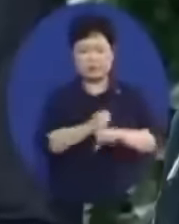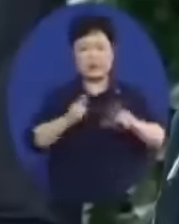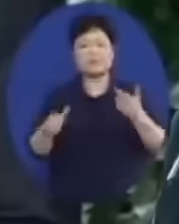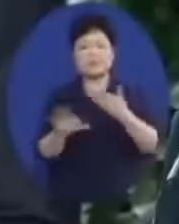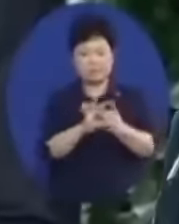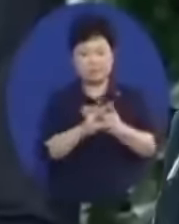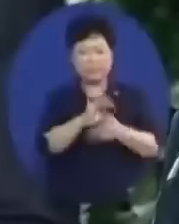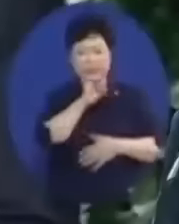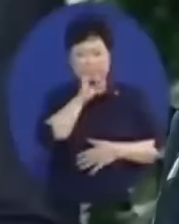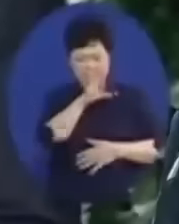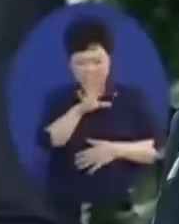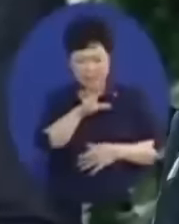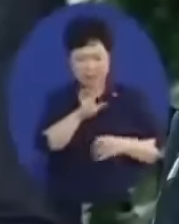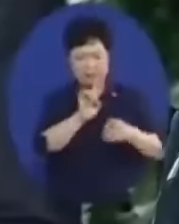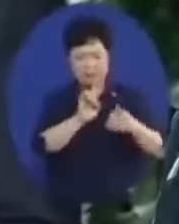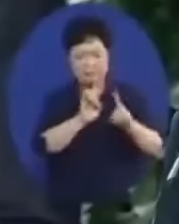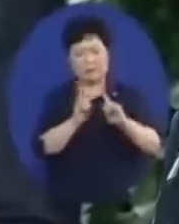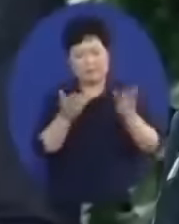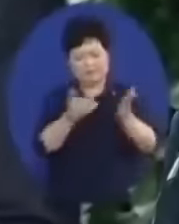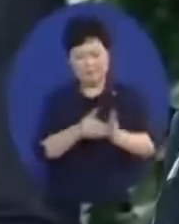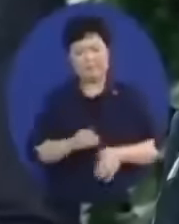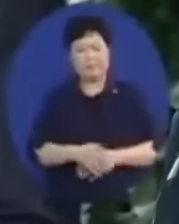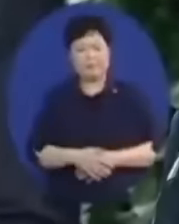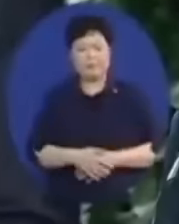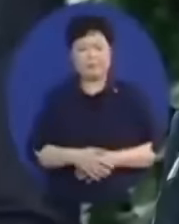않으면 안 되는 것입니다.